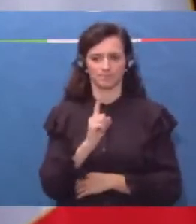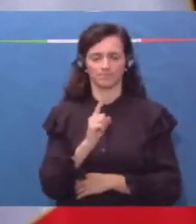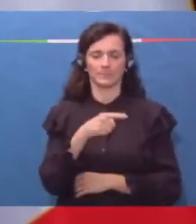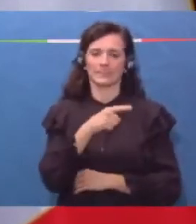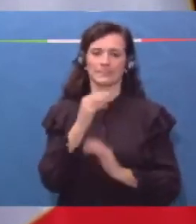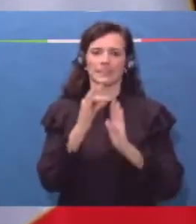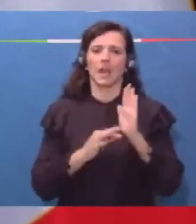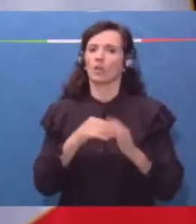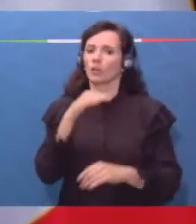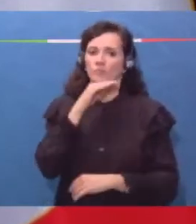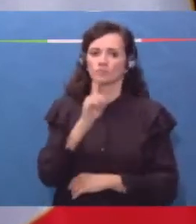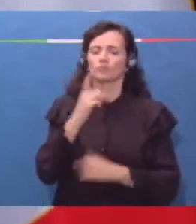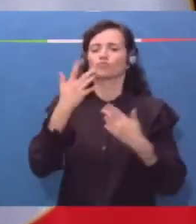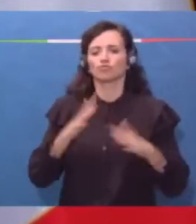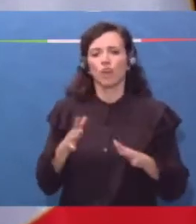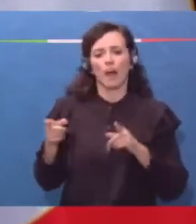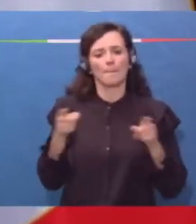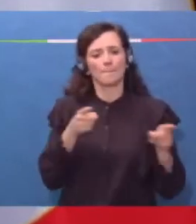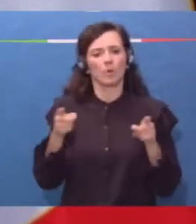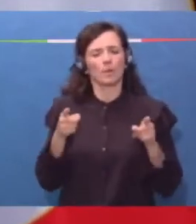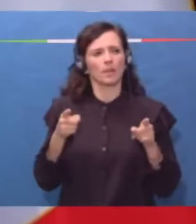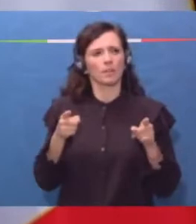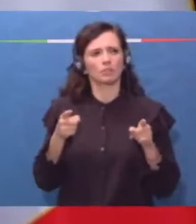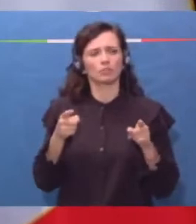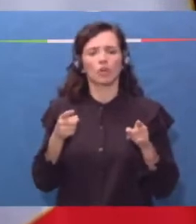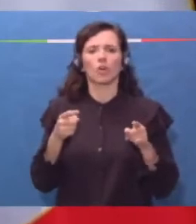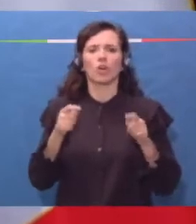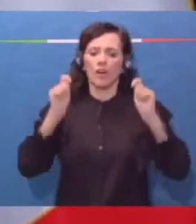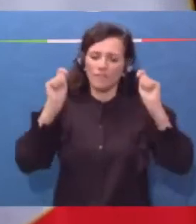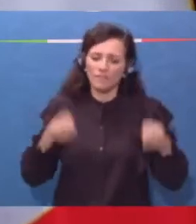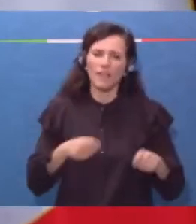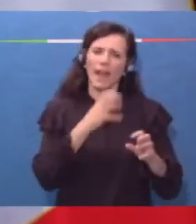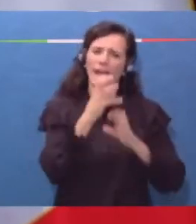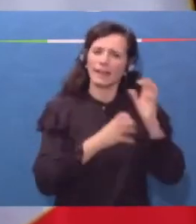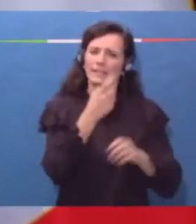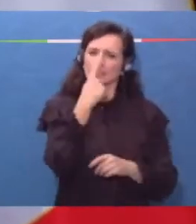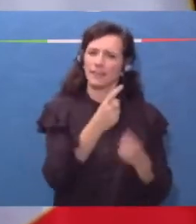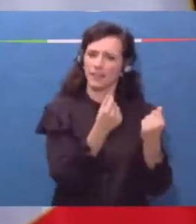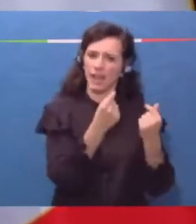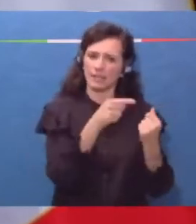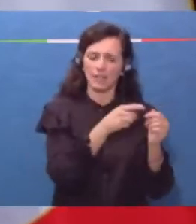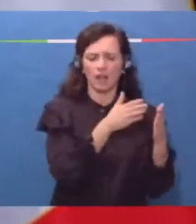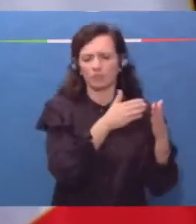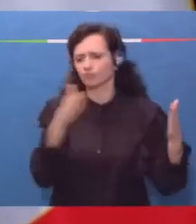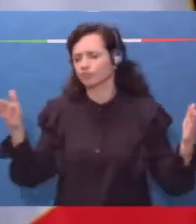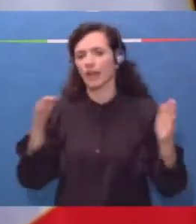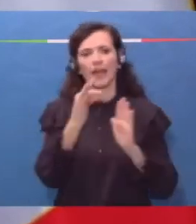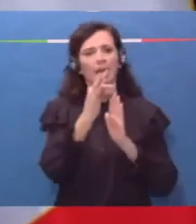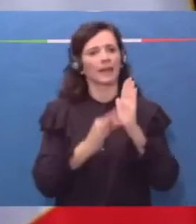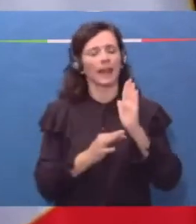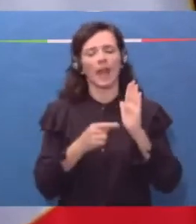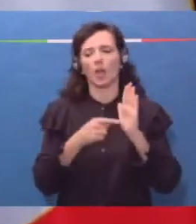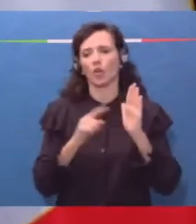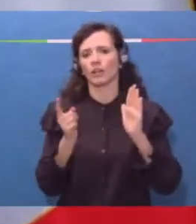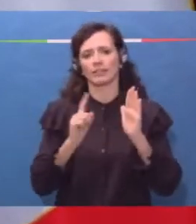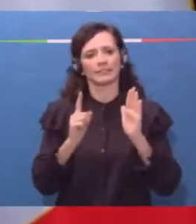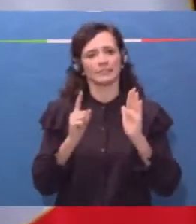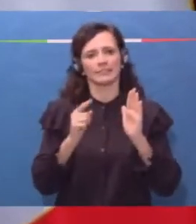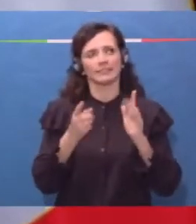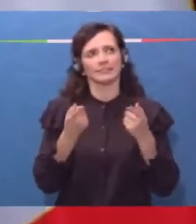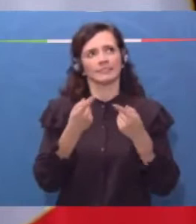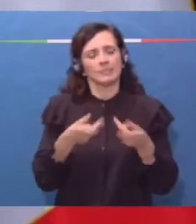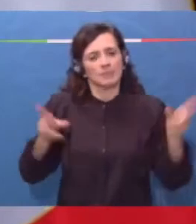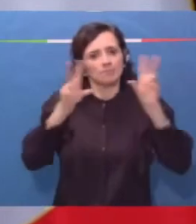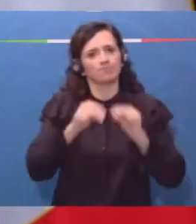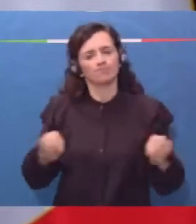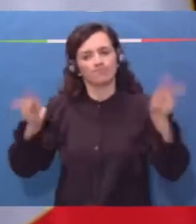insufficienza durante tutto il periodo da quando è cominciata la crisi finanziaria. Erano regole procicliche che per